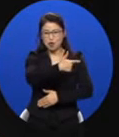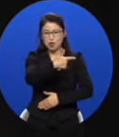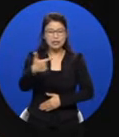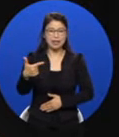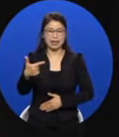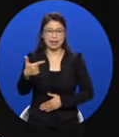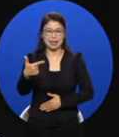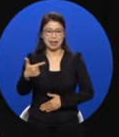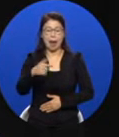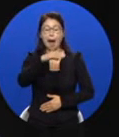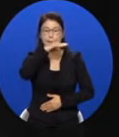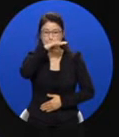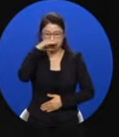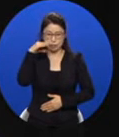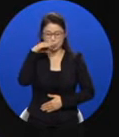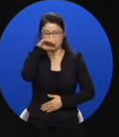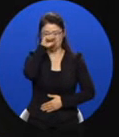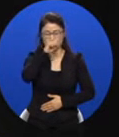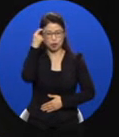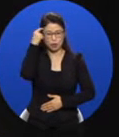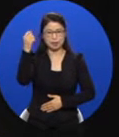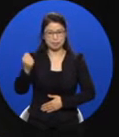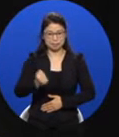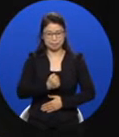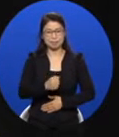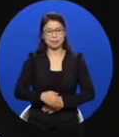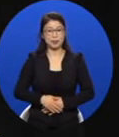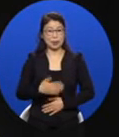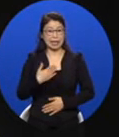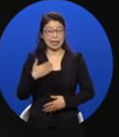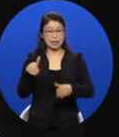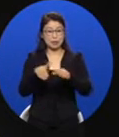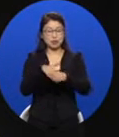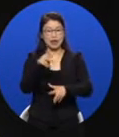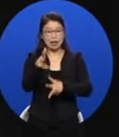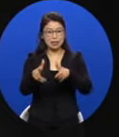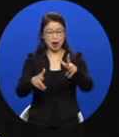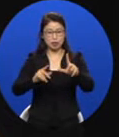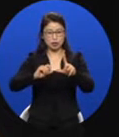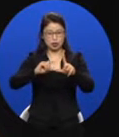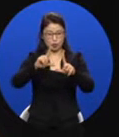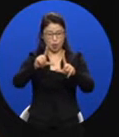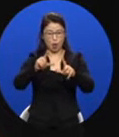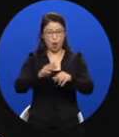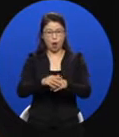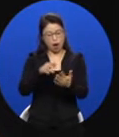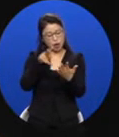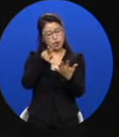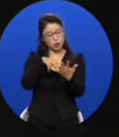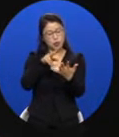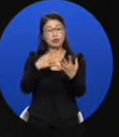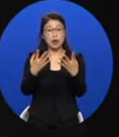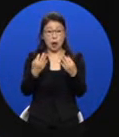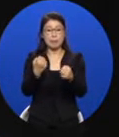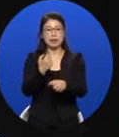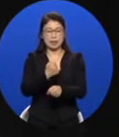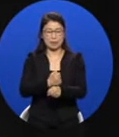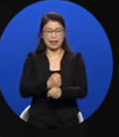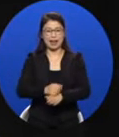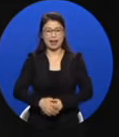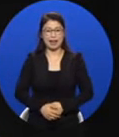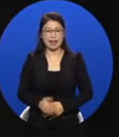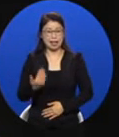뭐 바람직하고 굉장히 좋다고 생각되어집니다. 저는 문화 사업은 주로 뭐 이제 독서를 좀 많이 하는 편입니다.